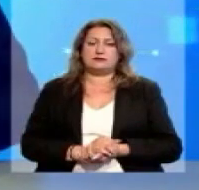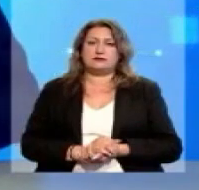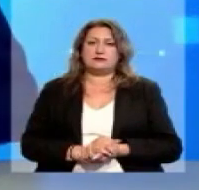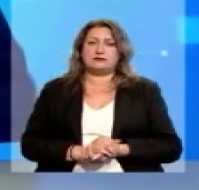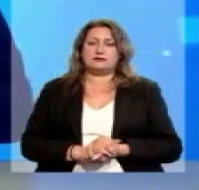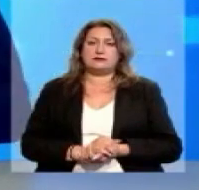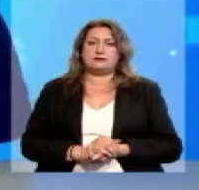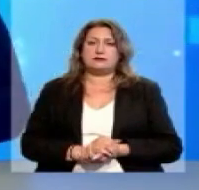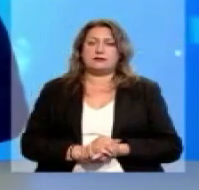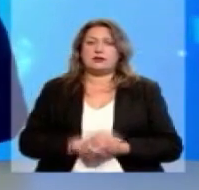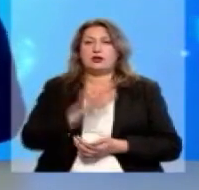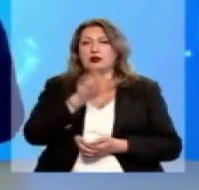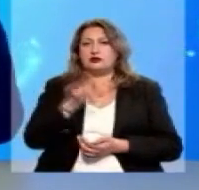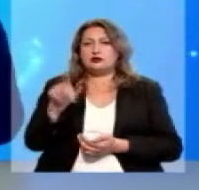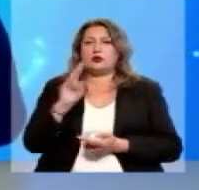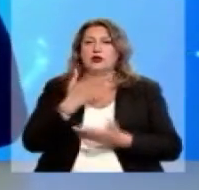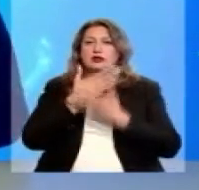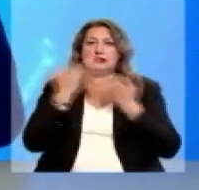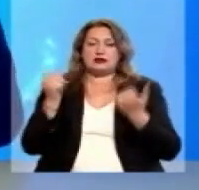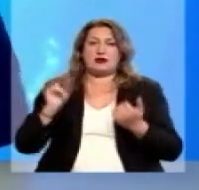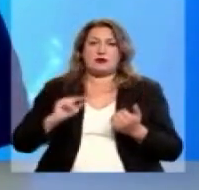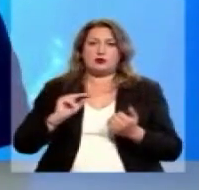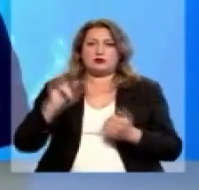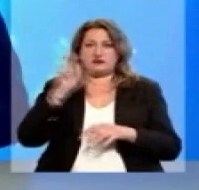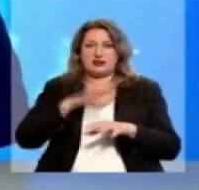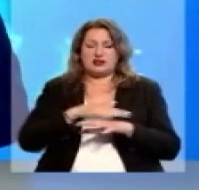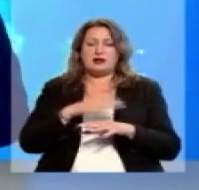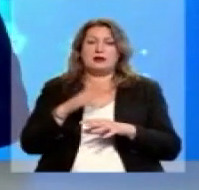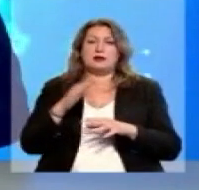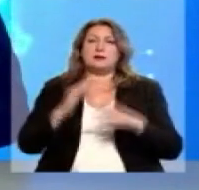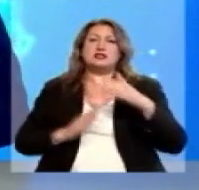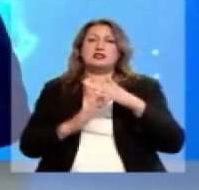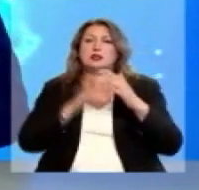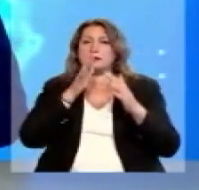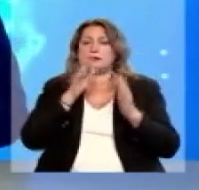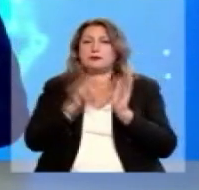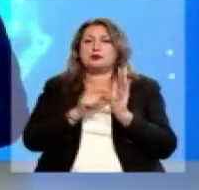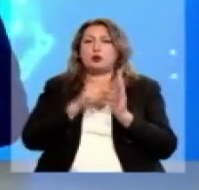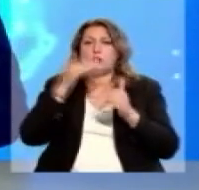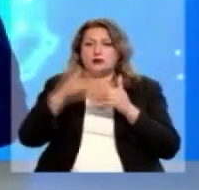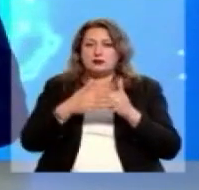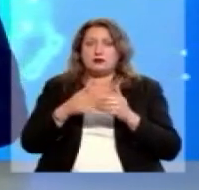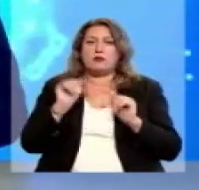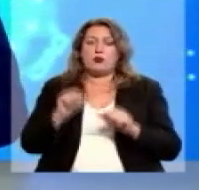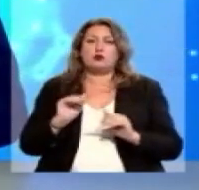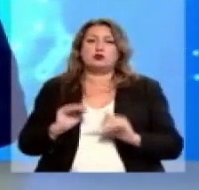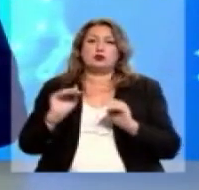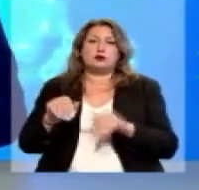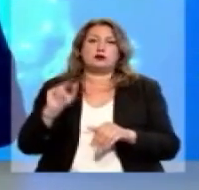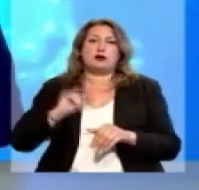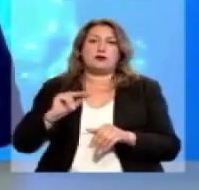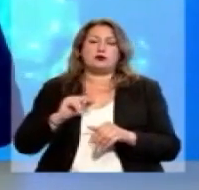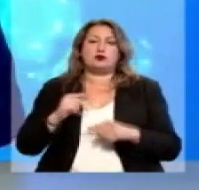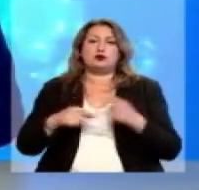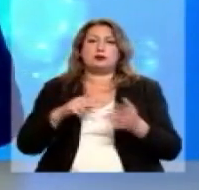Елде зейнет жасына жеткен шақта жұмыссыз қалған азаматтарды күміс шаш жобасы арқылы жұмысқа орналаса алады. Жоба бос жұмыс орындарынан тыс